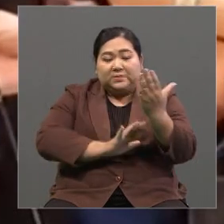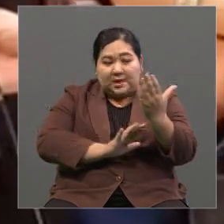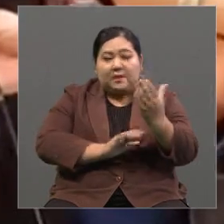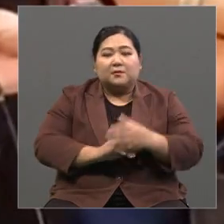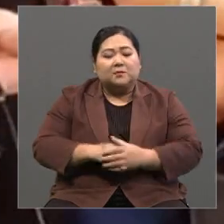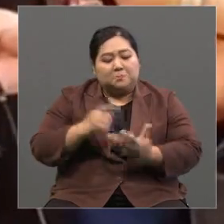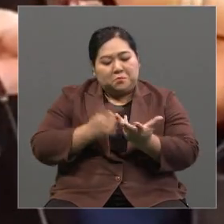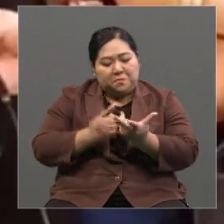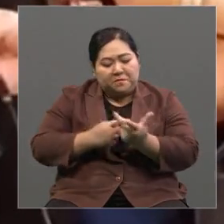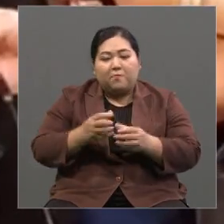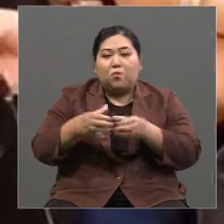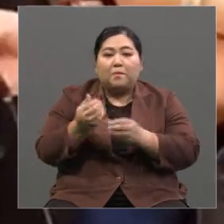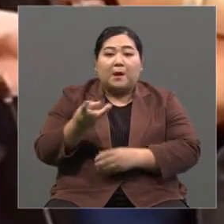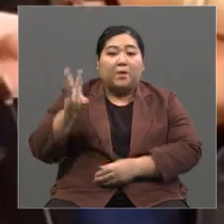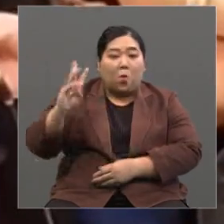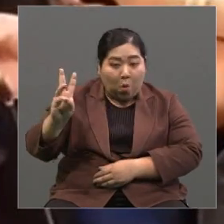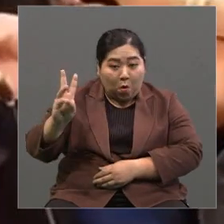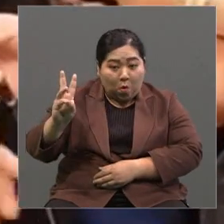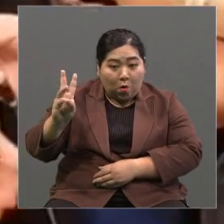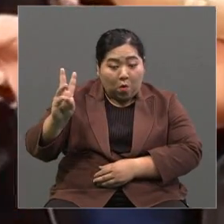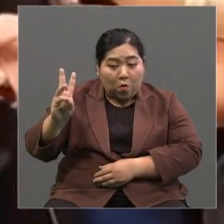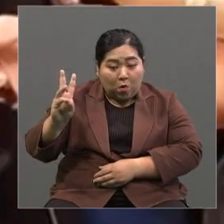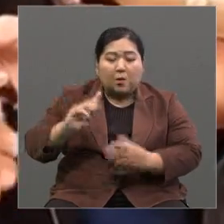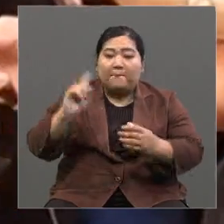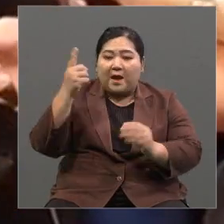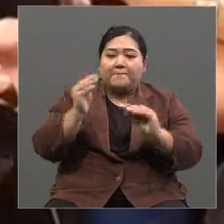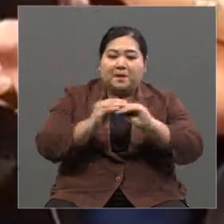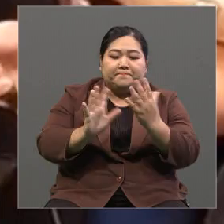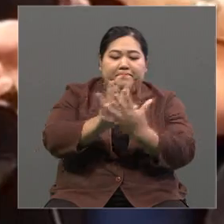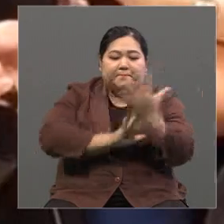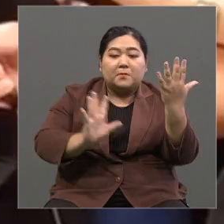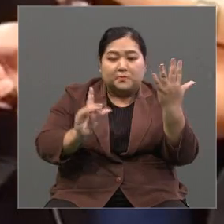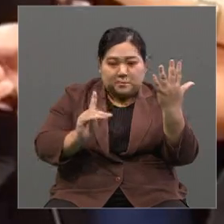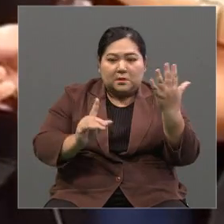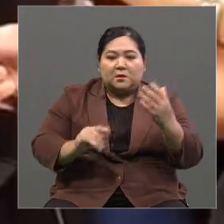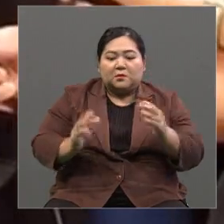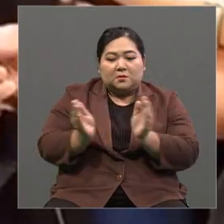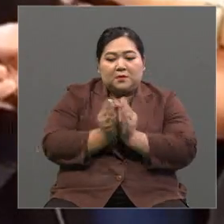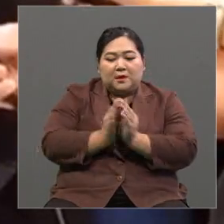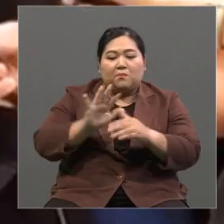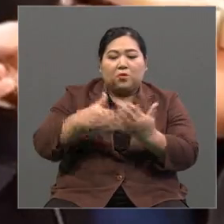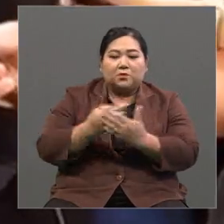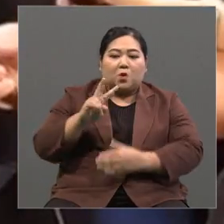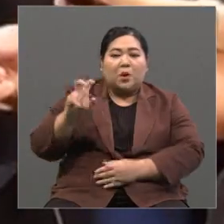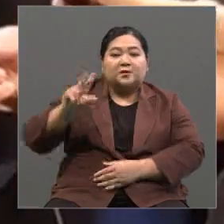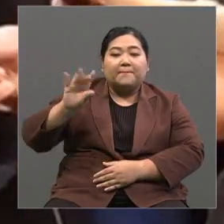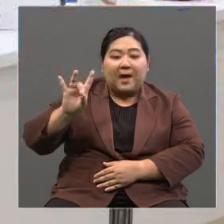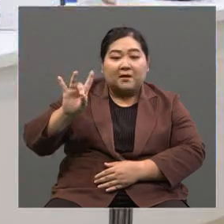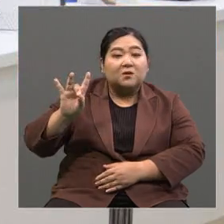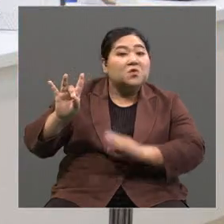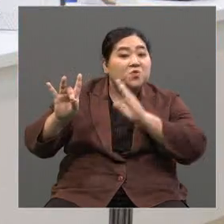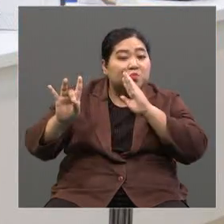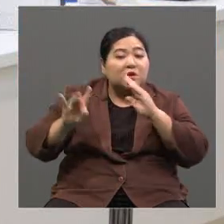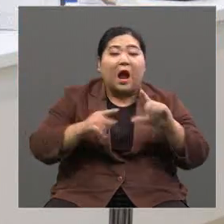สักครู่นี้6พรรคการเมืองแล้วก็มีชาติไทยพัฒนาด้วย238เสียงถูกต้องไหมทีนี้ถ้าจะไปรวมกับในส่วนของ